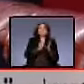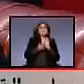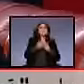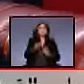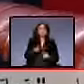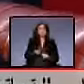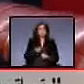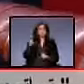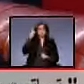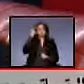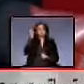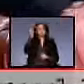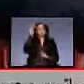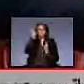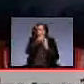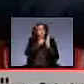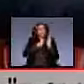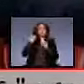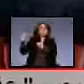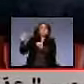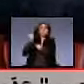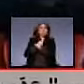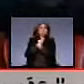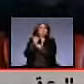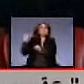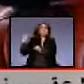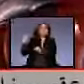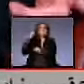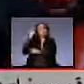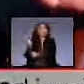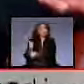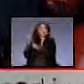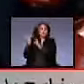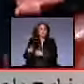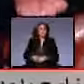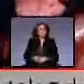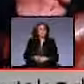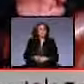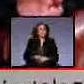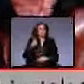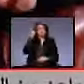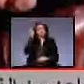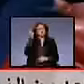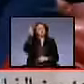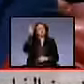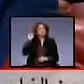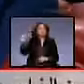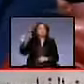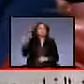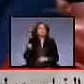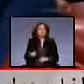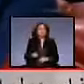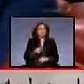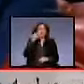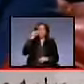عامل كده، فاقول لك هو قاعد كده، طب يا اخي طب ما تقعدني كده. ما انت هتطلع امتى جديد اقصد يا عمرو؟ الا لو كان في